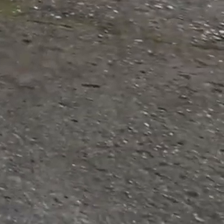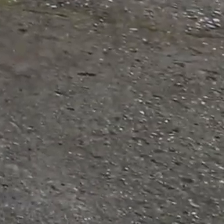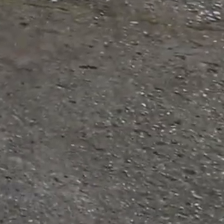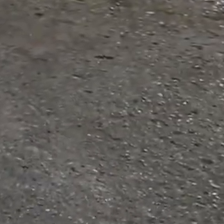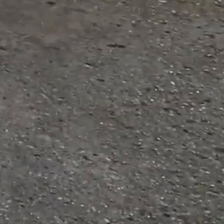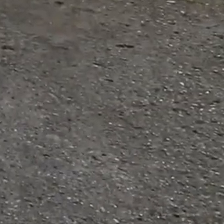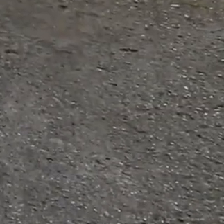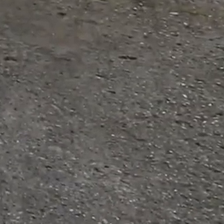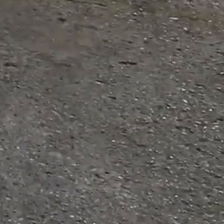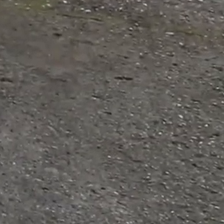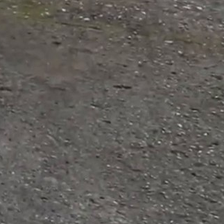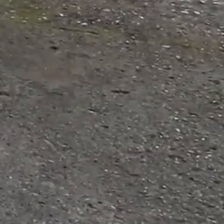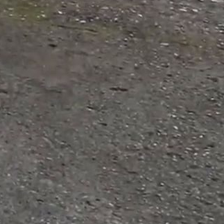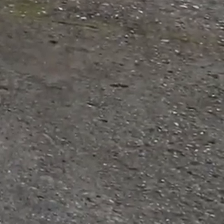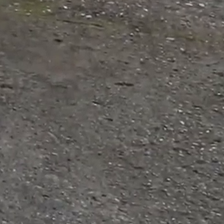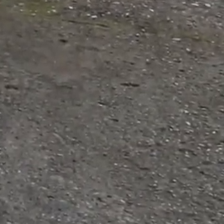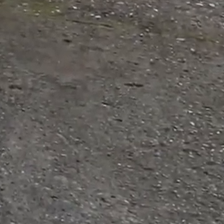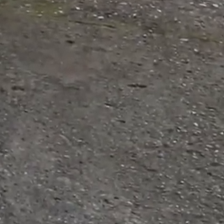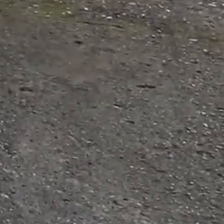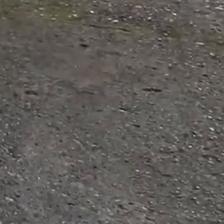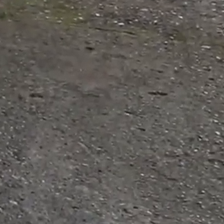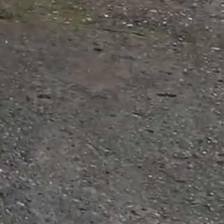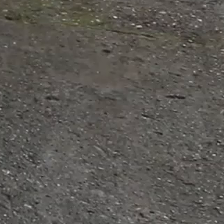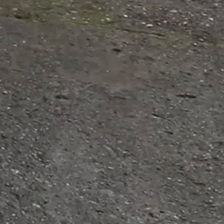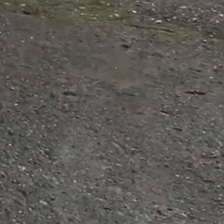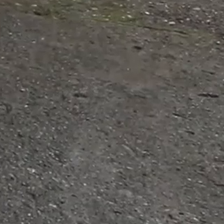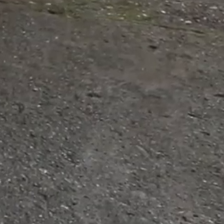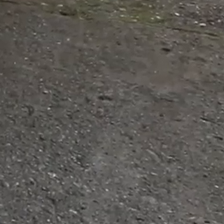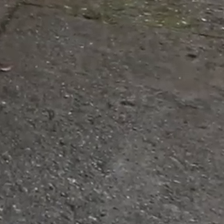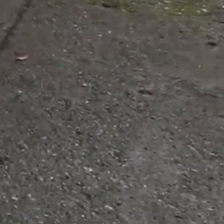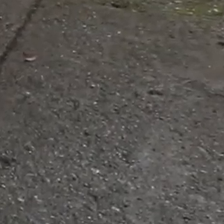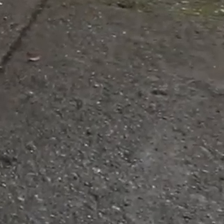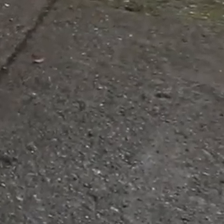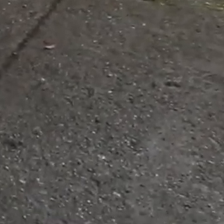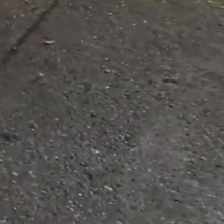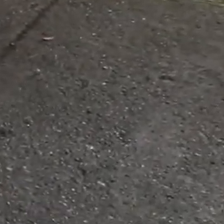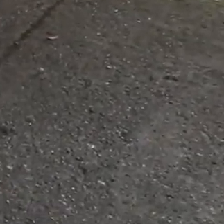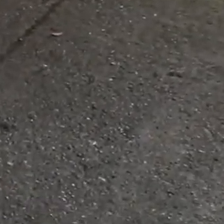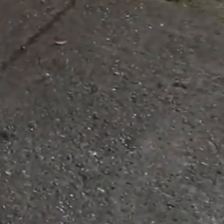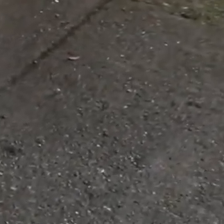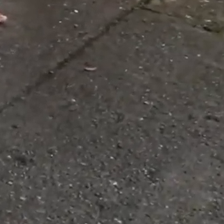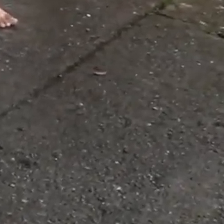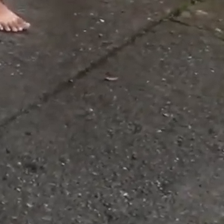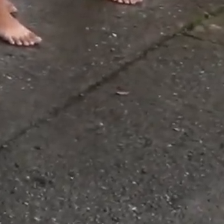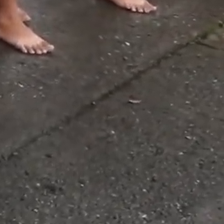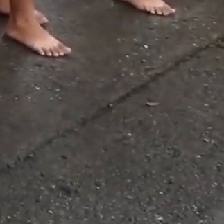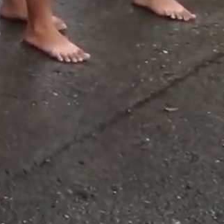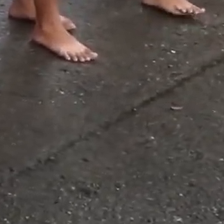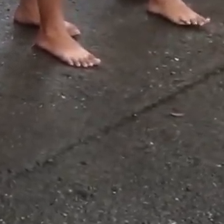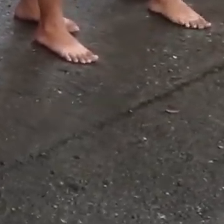kawayan anden limigwat day kinuyog dat in ladang dat pun ban